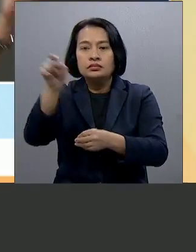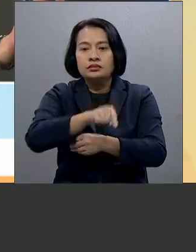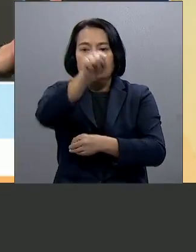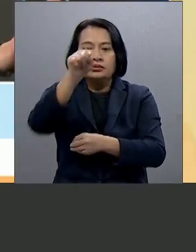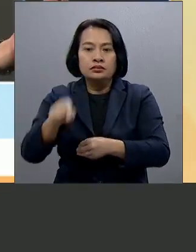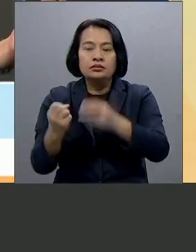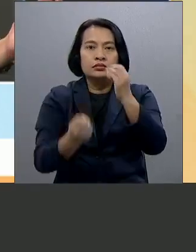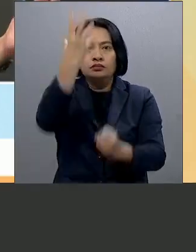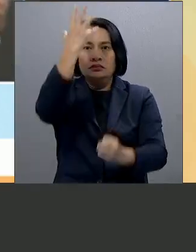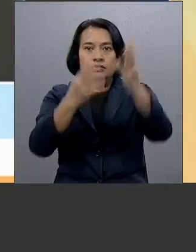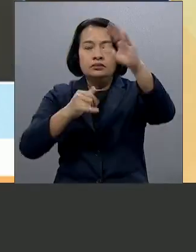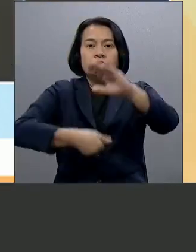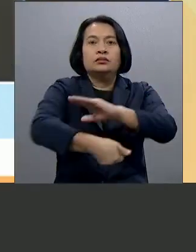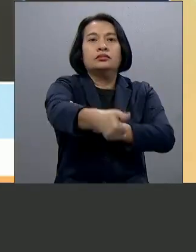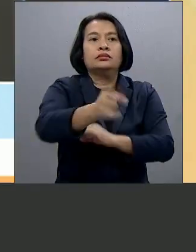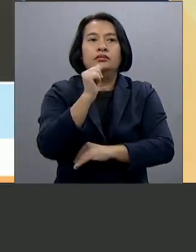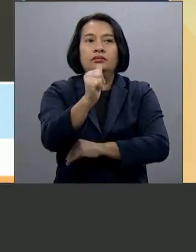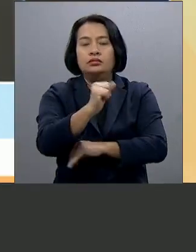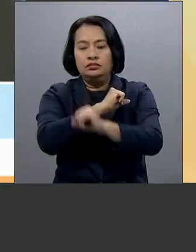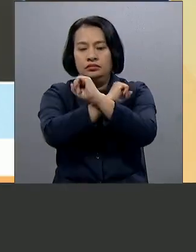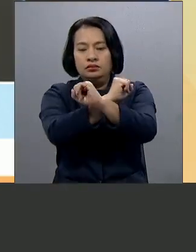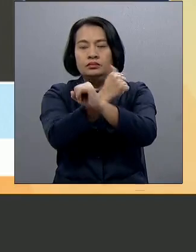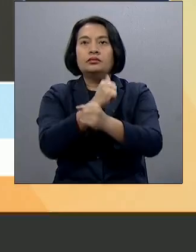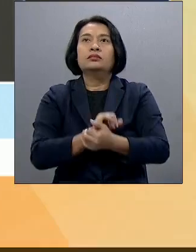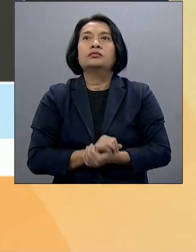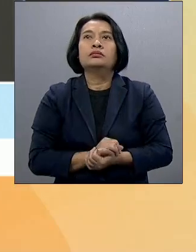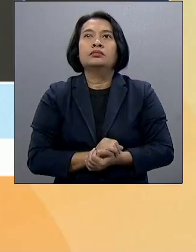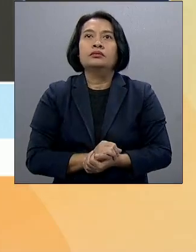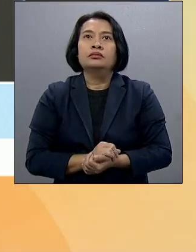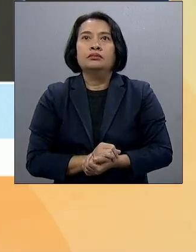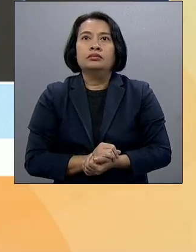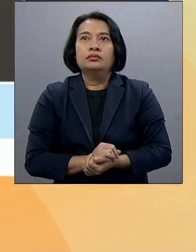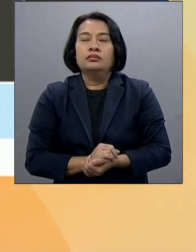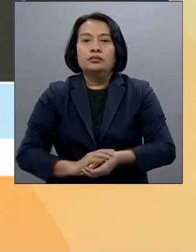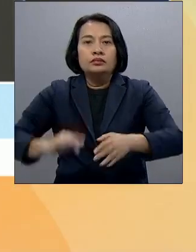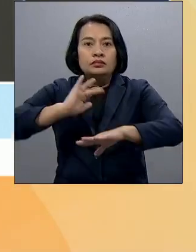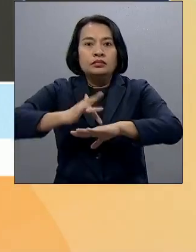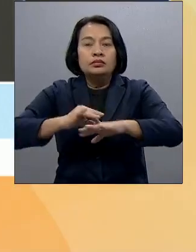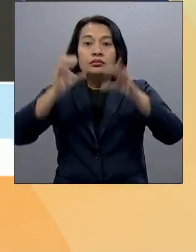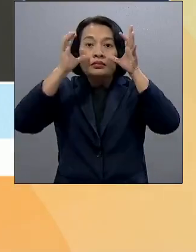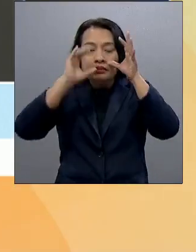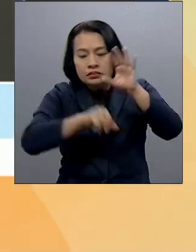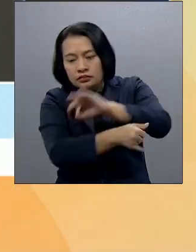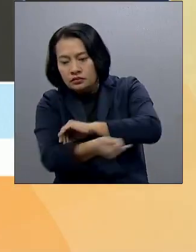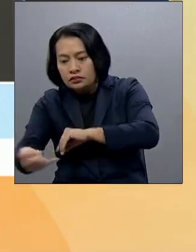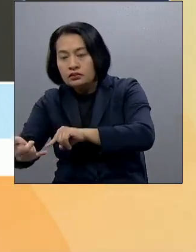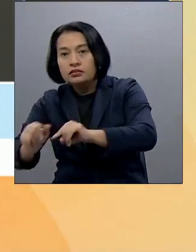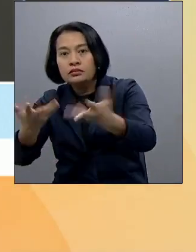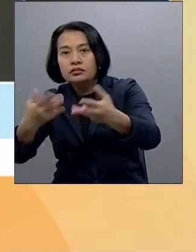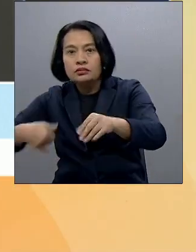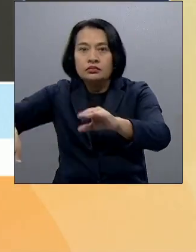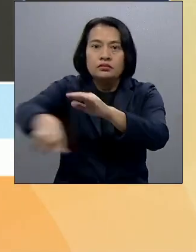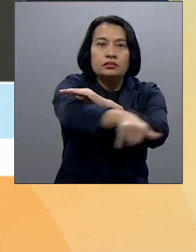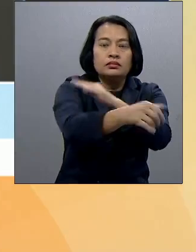าไปในป่าแล้วอย่างนี้เนี่ยนะคะจะได้ปลอดภัยกัน เขาบอกว่าธรรมชาติของเสือก็ออกมาหากินแล้วก็ถ้าไม่มีเขาก็คงกลับไปที่ป่าเดิมเข